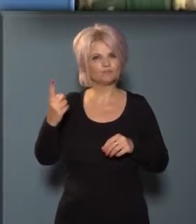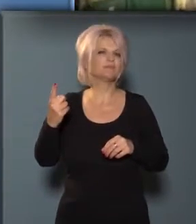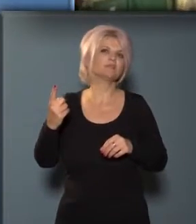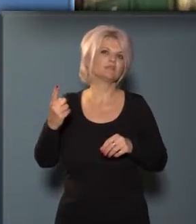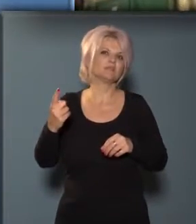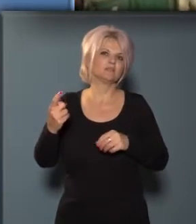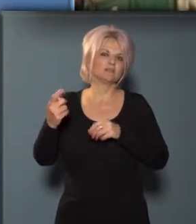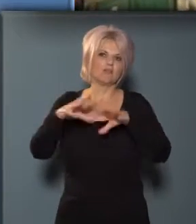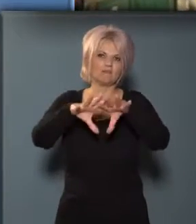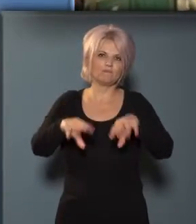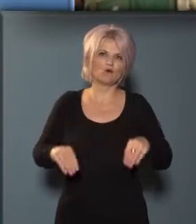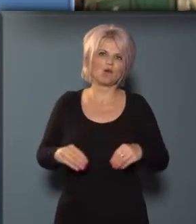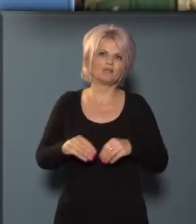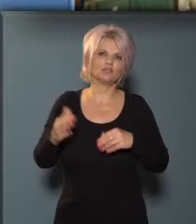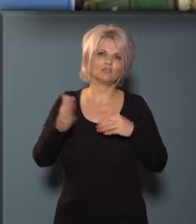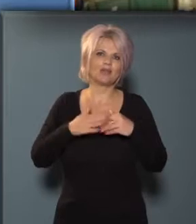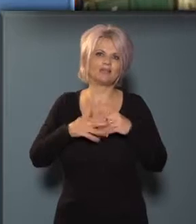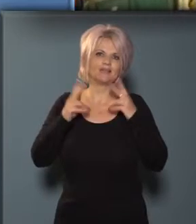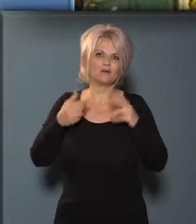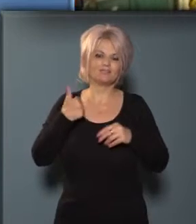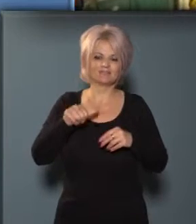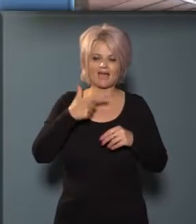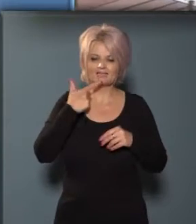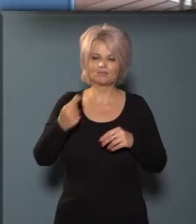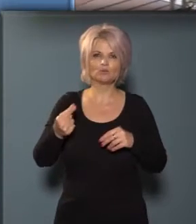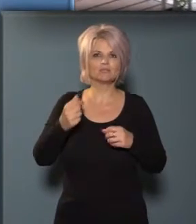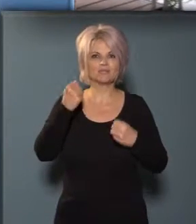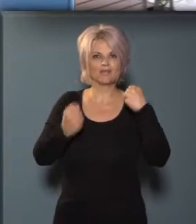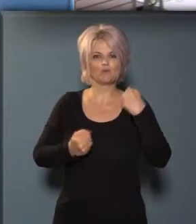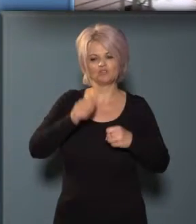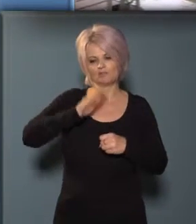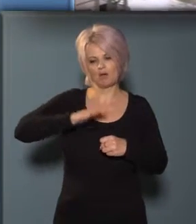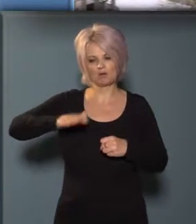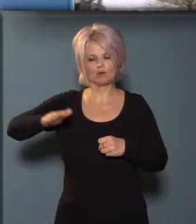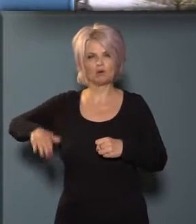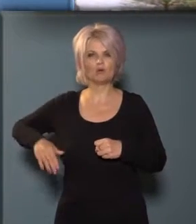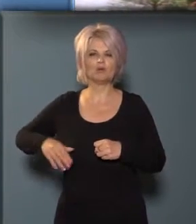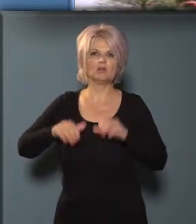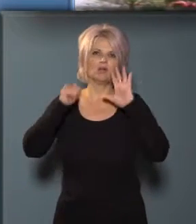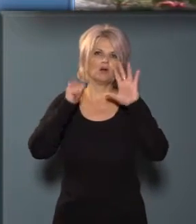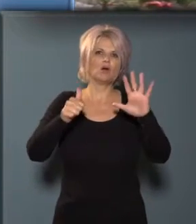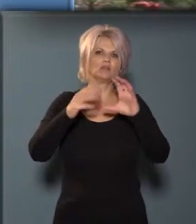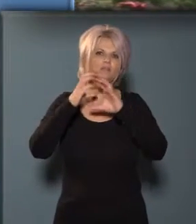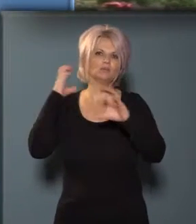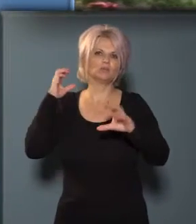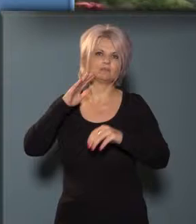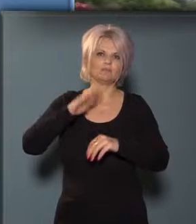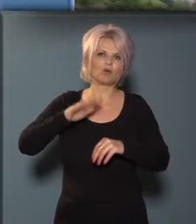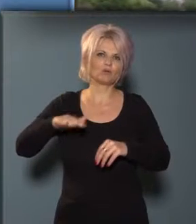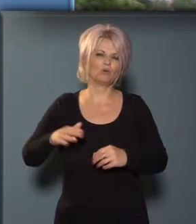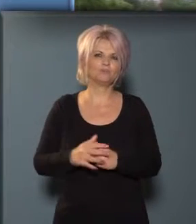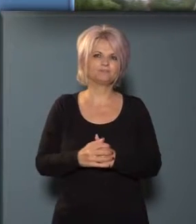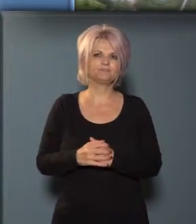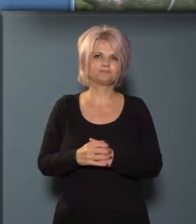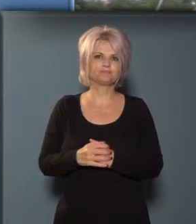950 fő tudunk befogadni, és emellett van 120 gépkocsi parkolónk és 6 buszparkolónk. Említetted